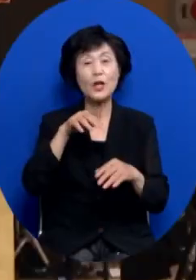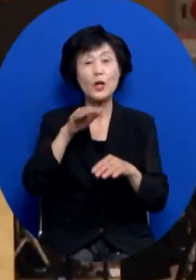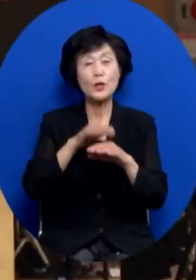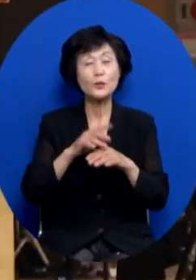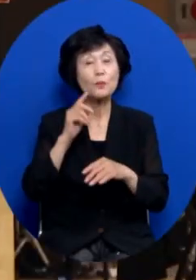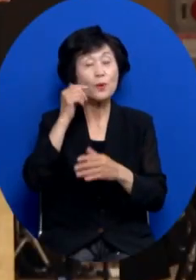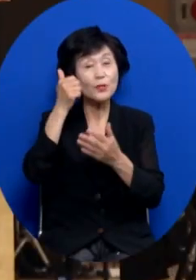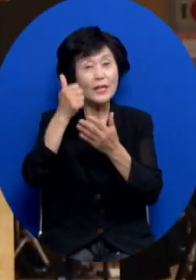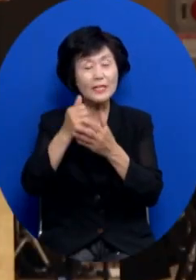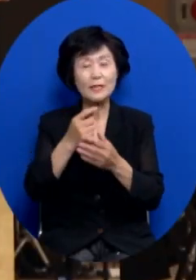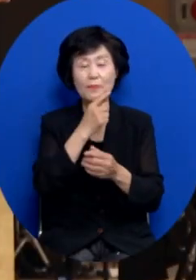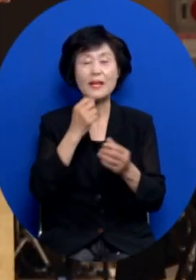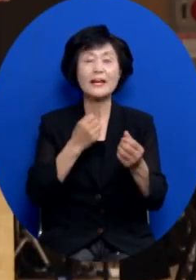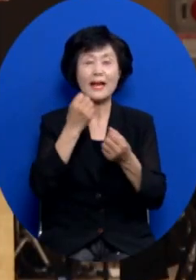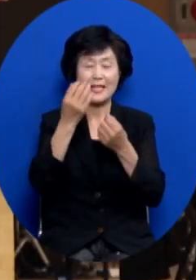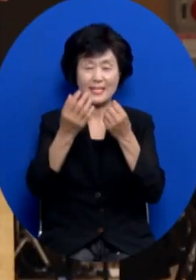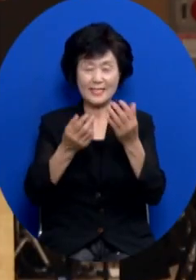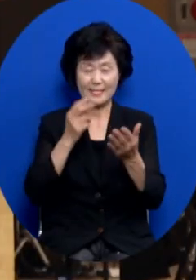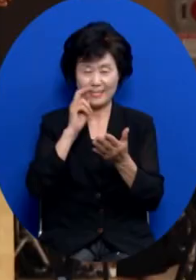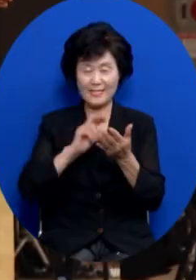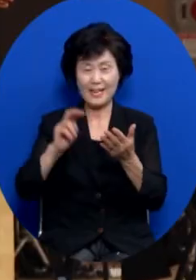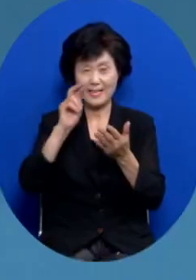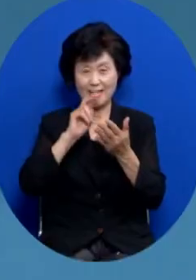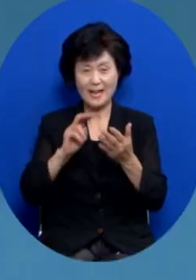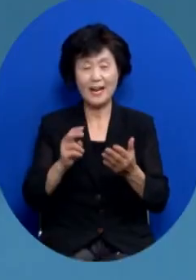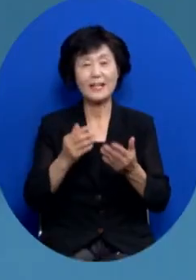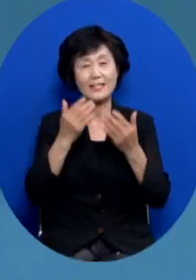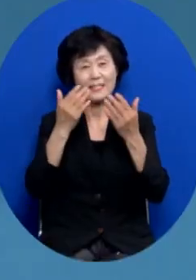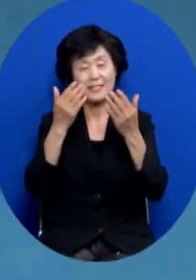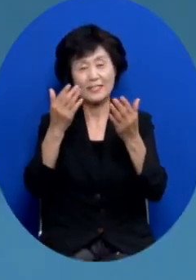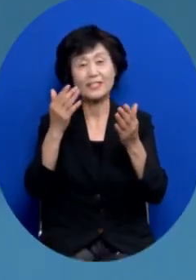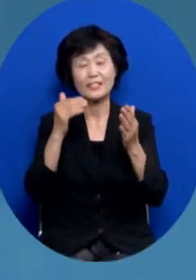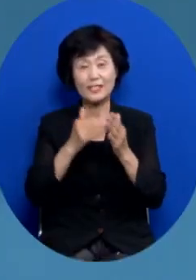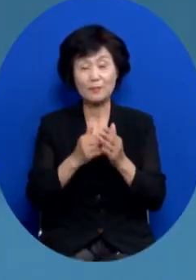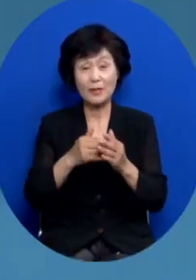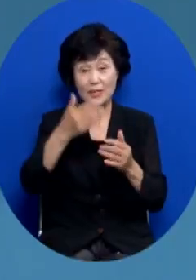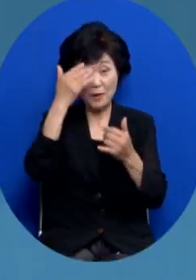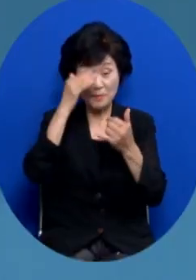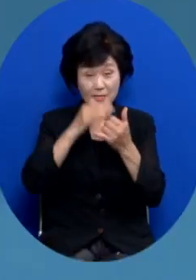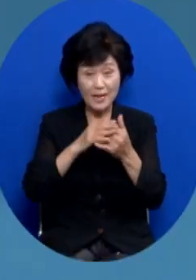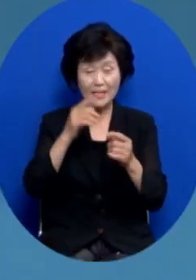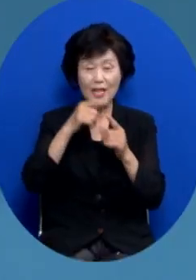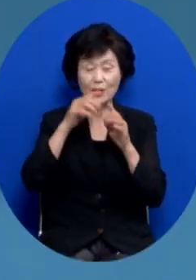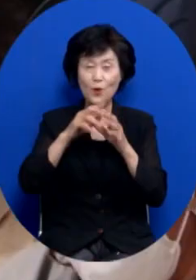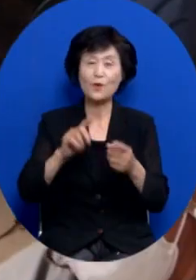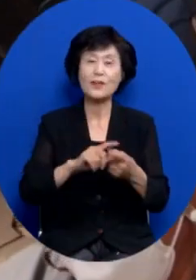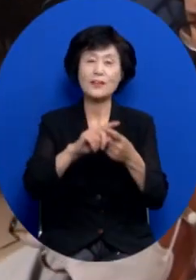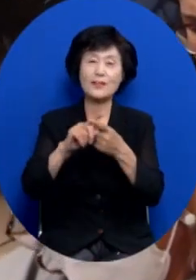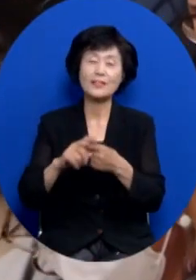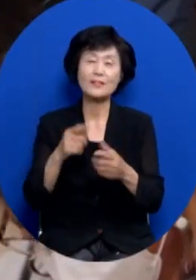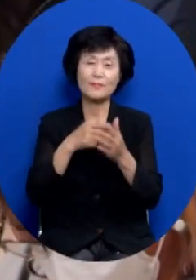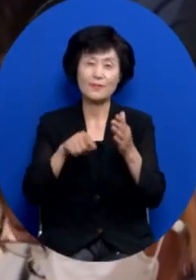간증과 찬양으로 은혜를 나눴으며 지역 복음화와 다음 세대 그리고 교회 연합을 위해 함께 기도했습니다.